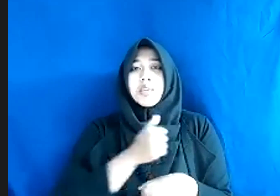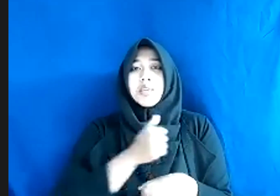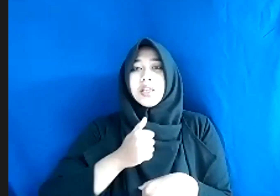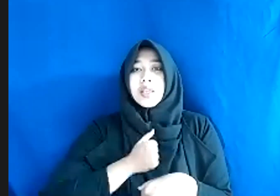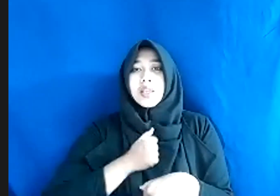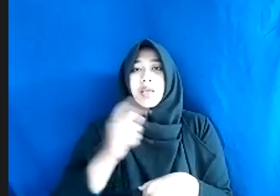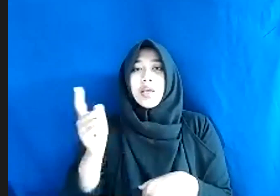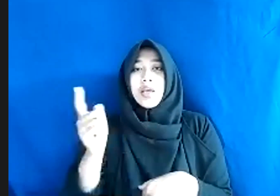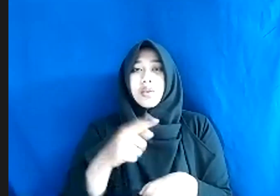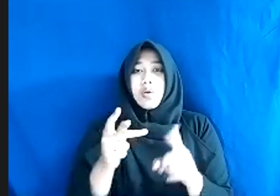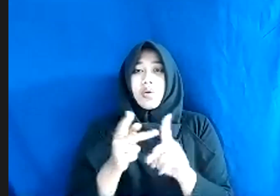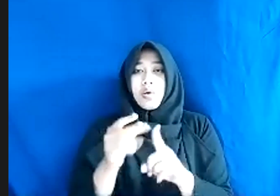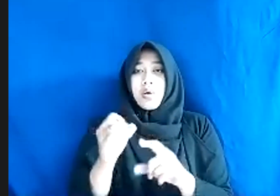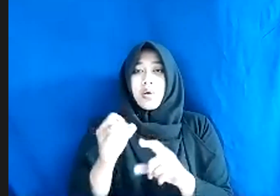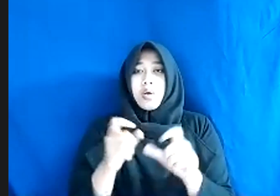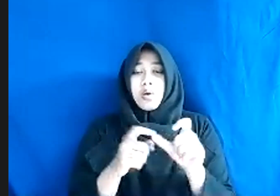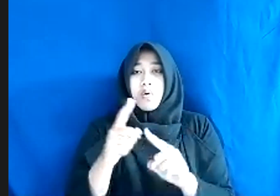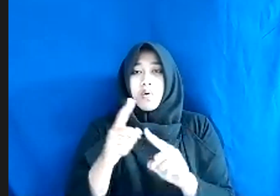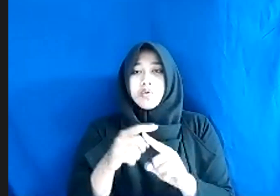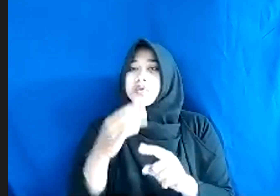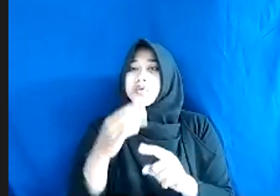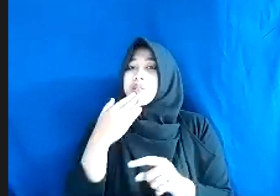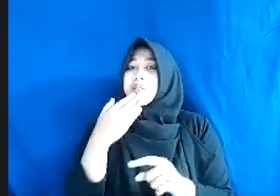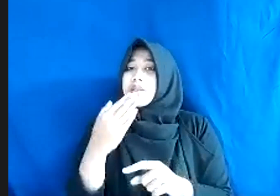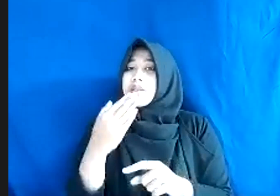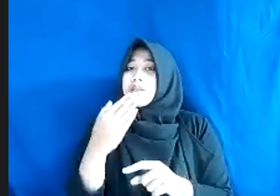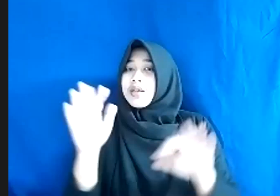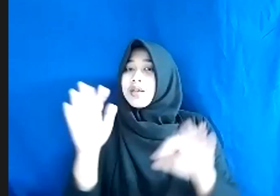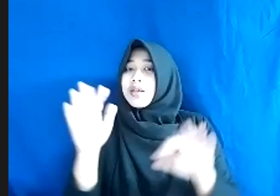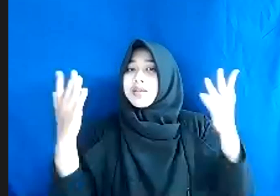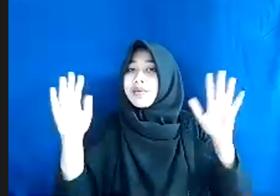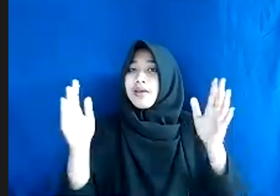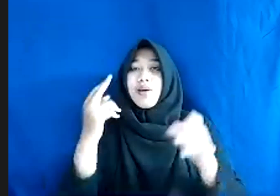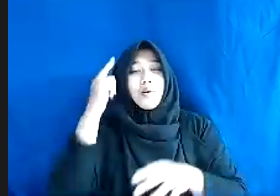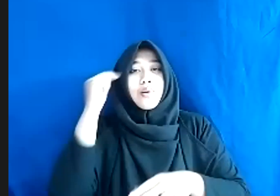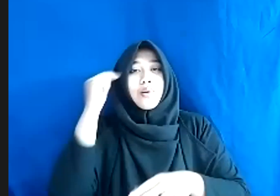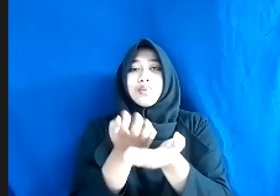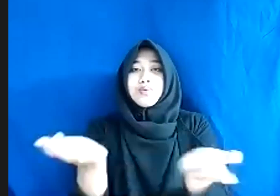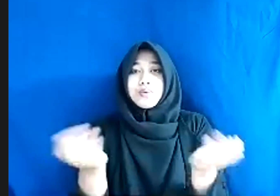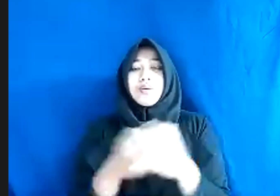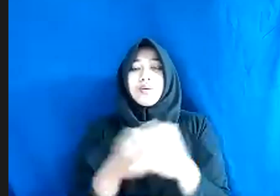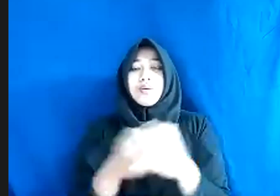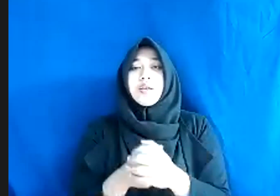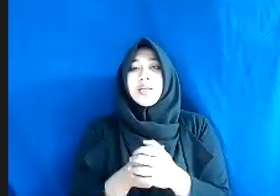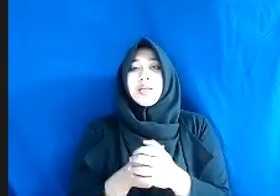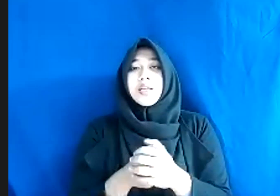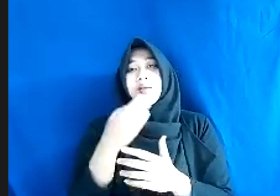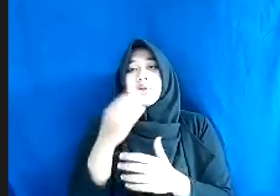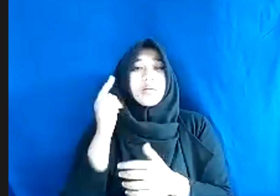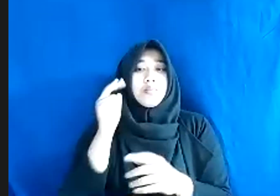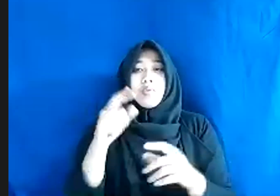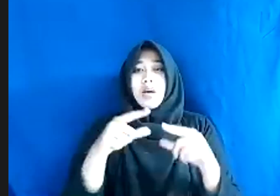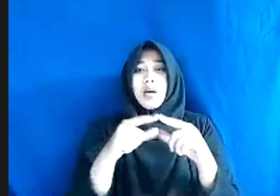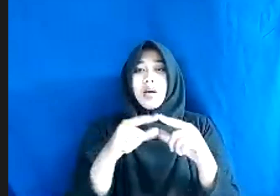Baik, terima kasih. Tepuk tangan untuk semuanya, untuk Bu Sri Adiningsi, Mbak Wasingatu Zaki, dan juga moderator